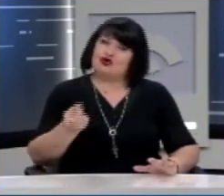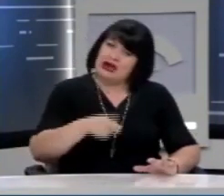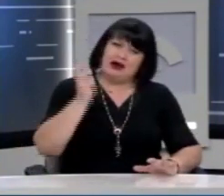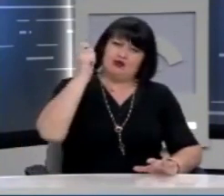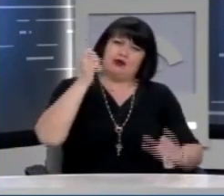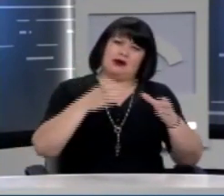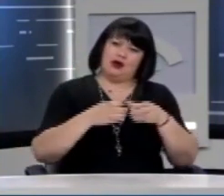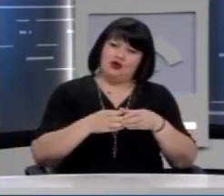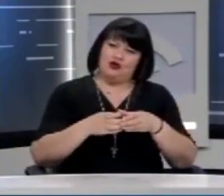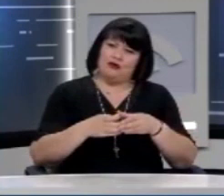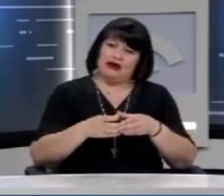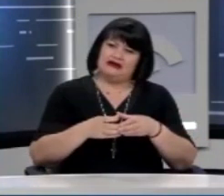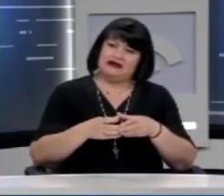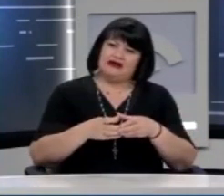κόμματα,